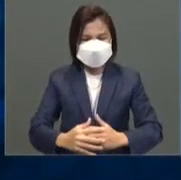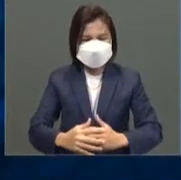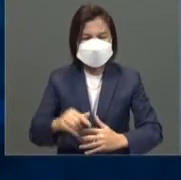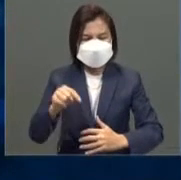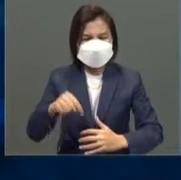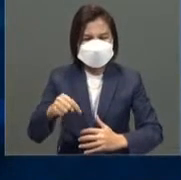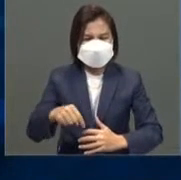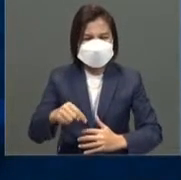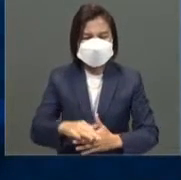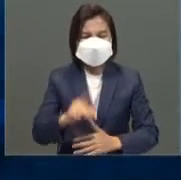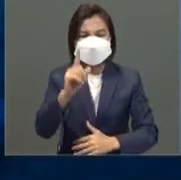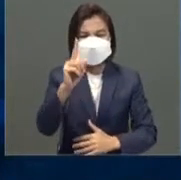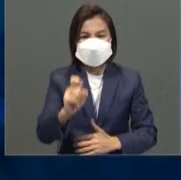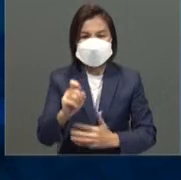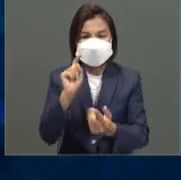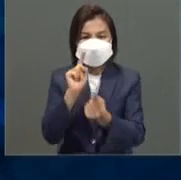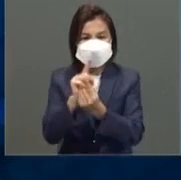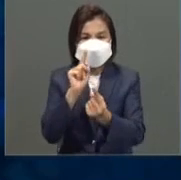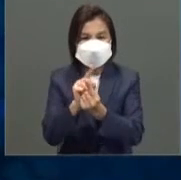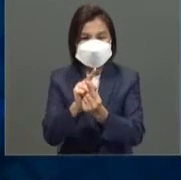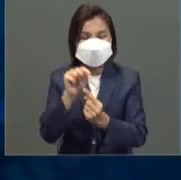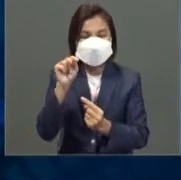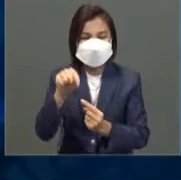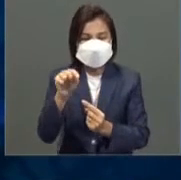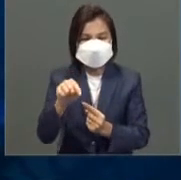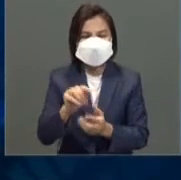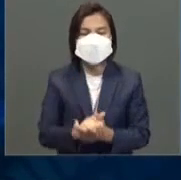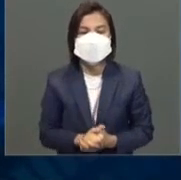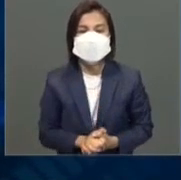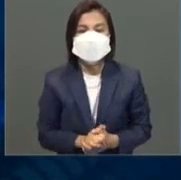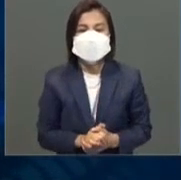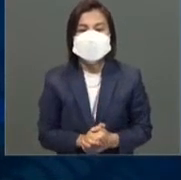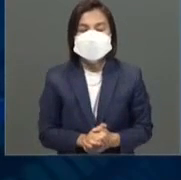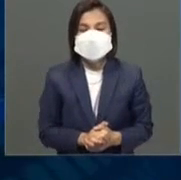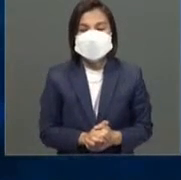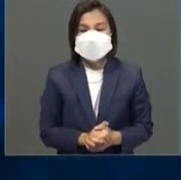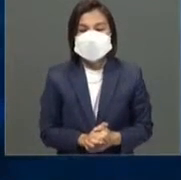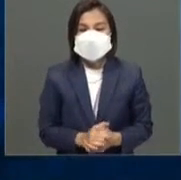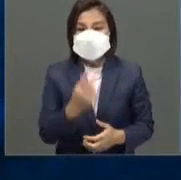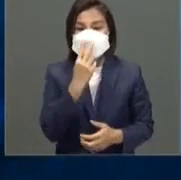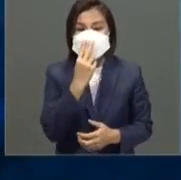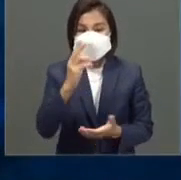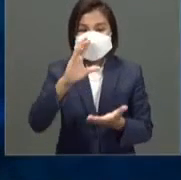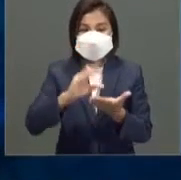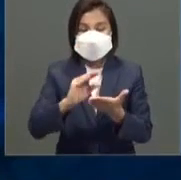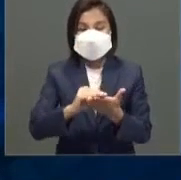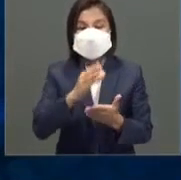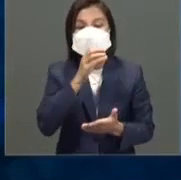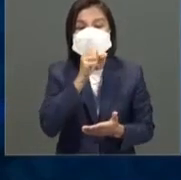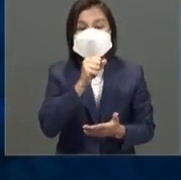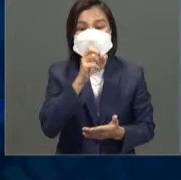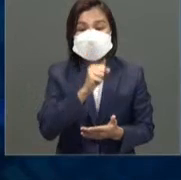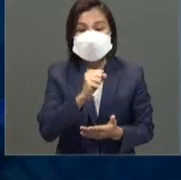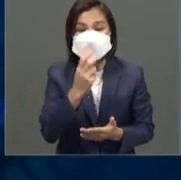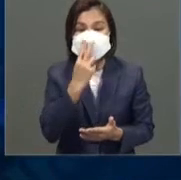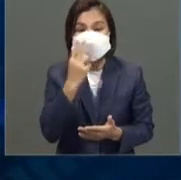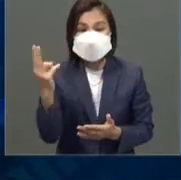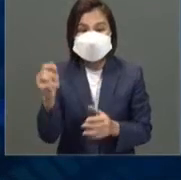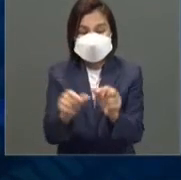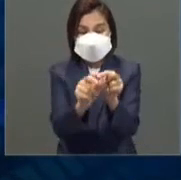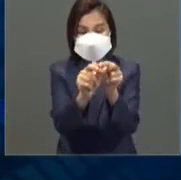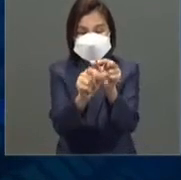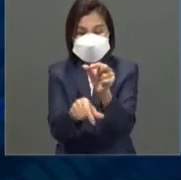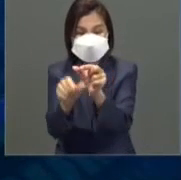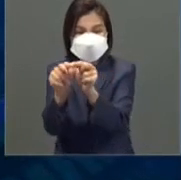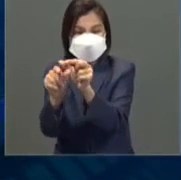รวมถึงการเสียชีวิตก็มาพบมากกว่า12สัปดาห์ขึ้นไปจะเห็นเป็นตัวสีส้มๆที่เป็นกราฟแ